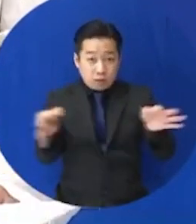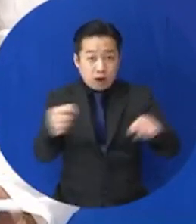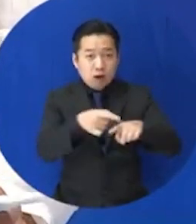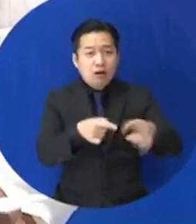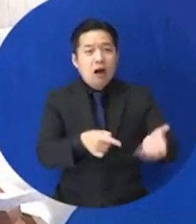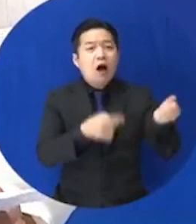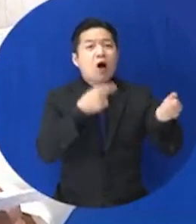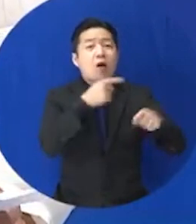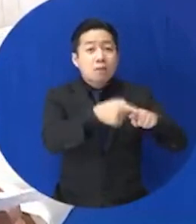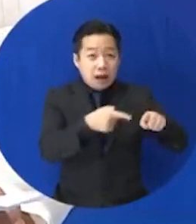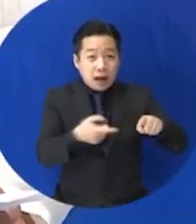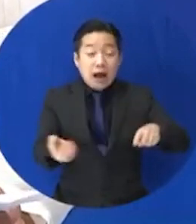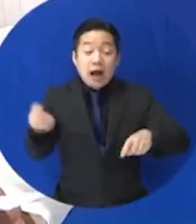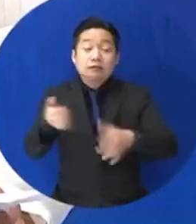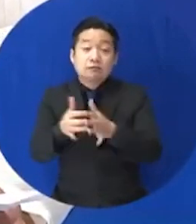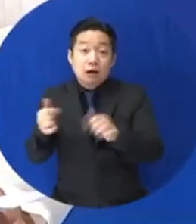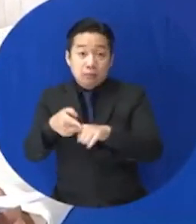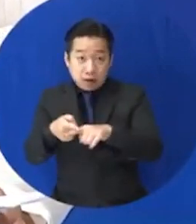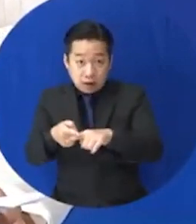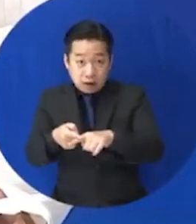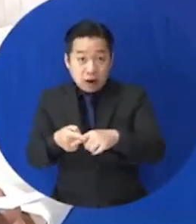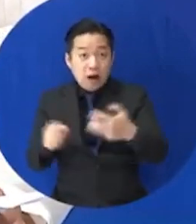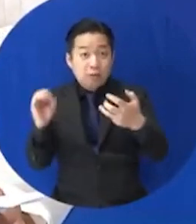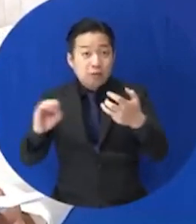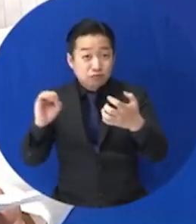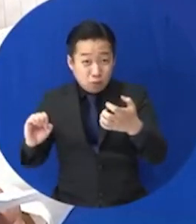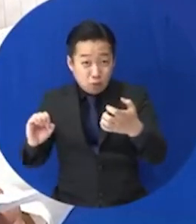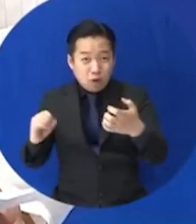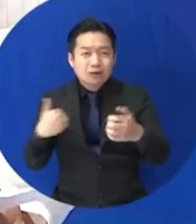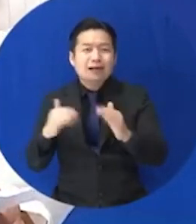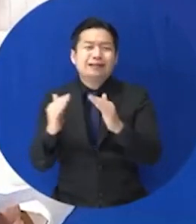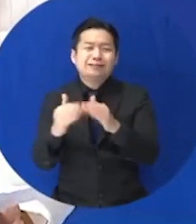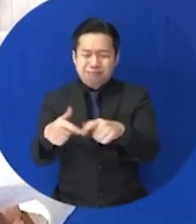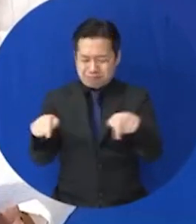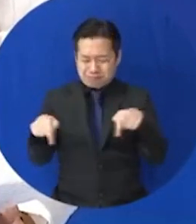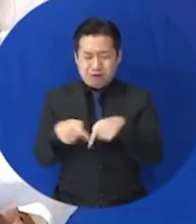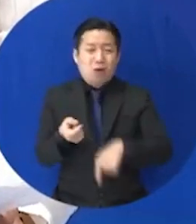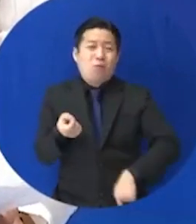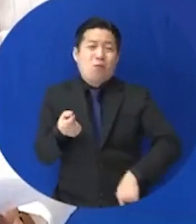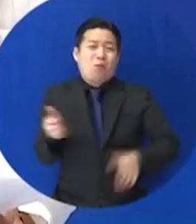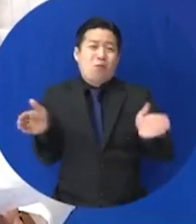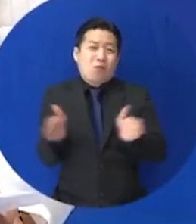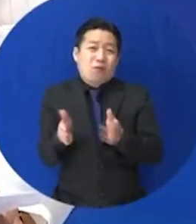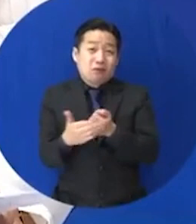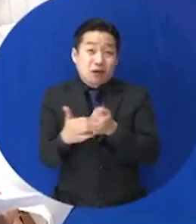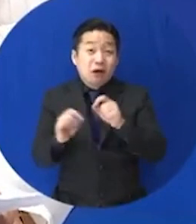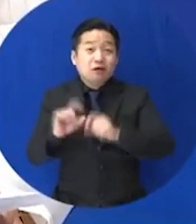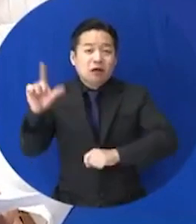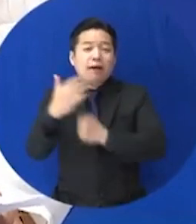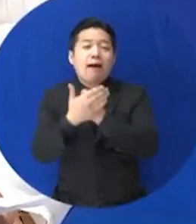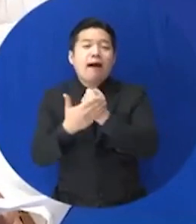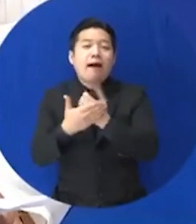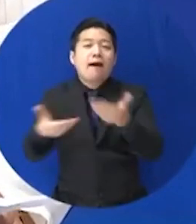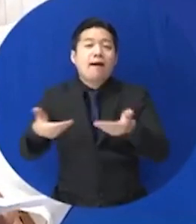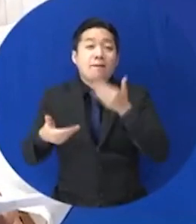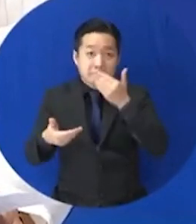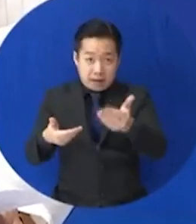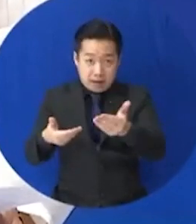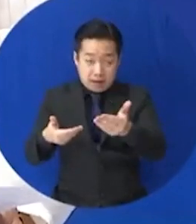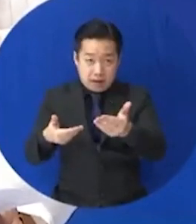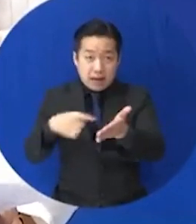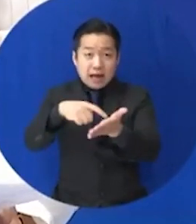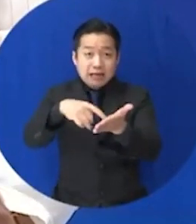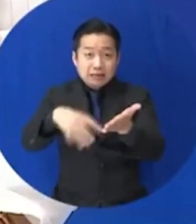절반, 토지 있는 분들 중에도 거의 한 80, 90%는 자기 집터 정도. 그렇기 때문에 거의 대부분의 혜택을 보아서 조세